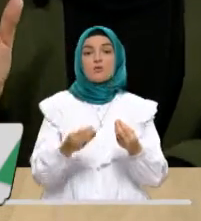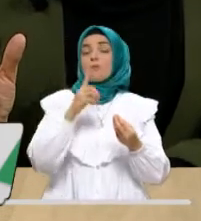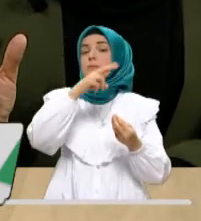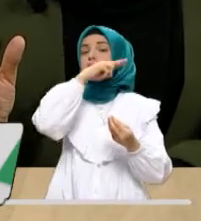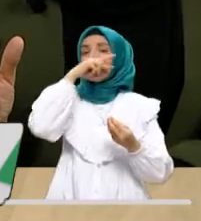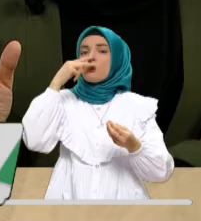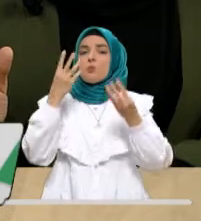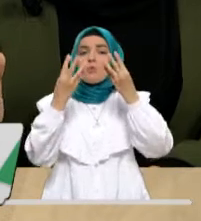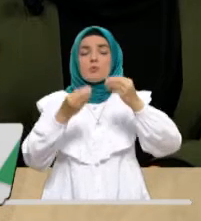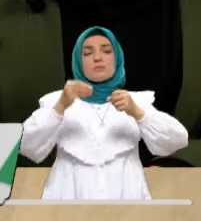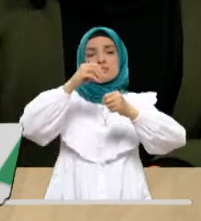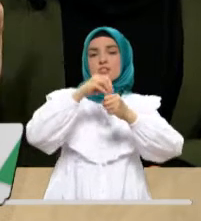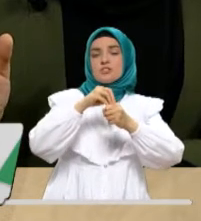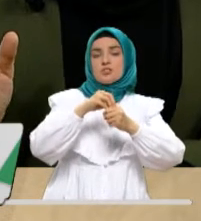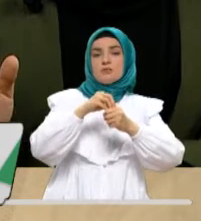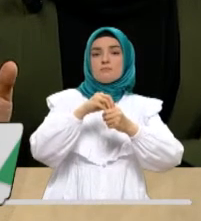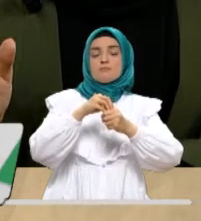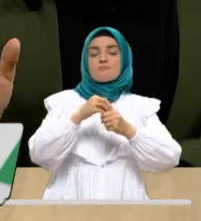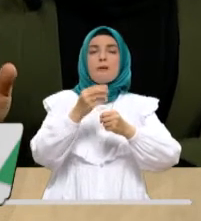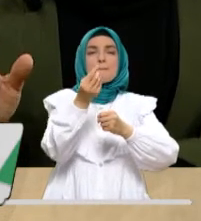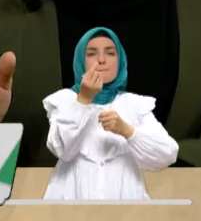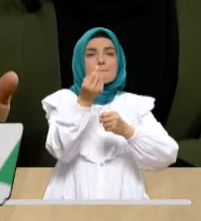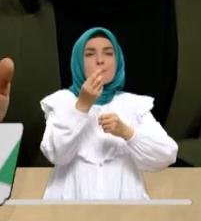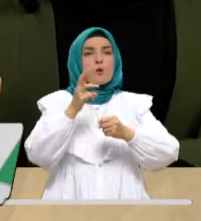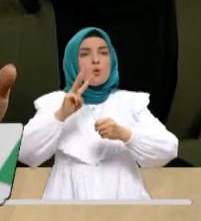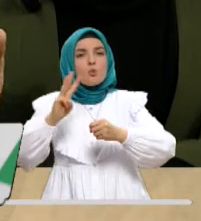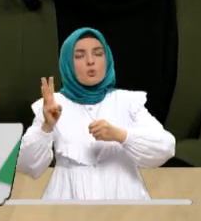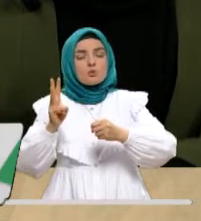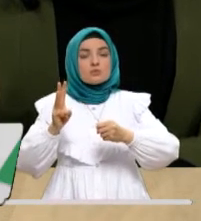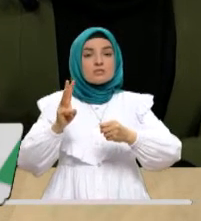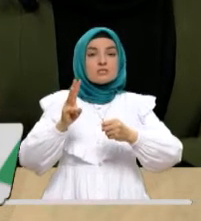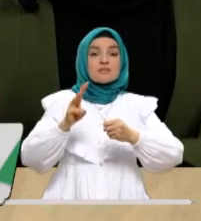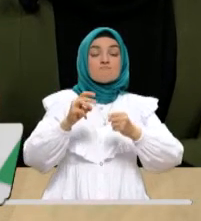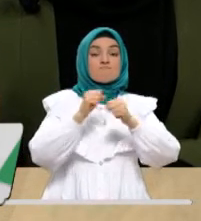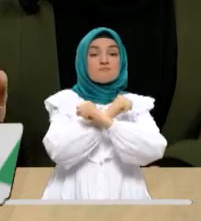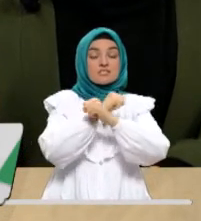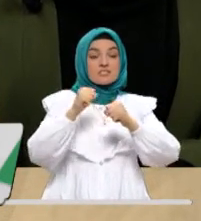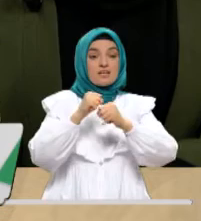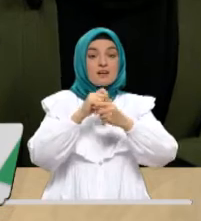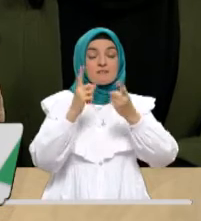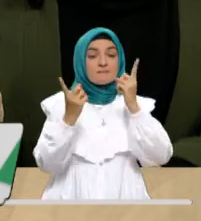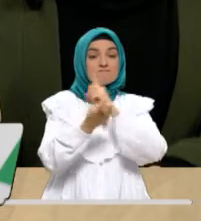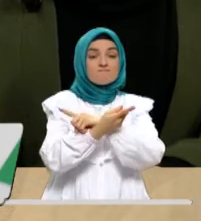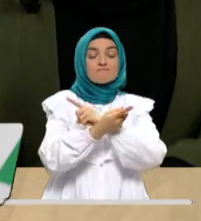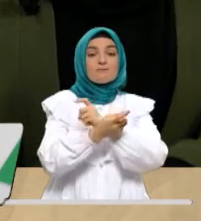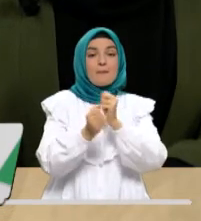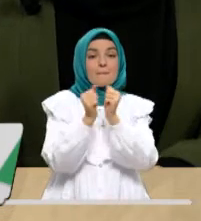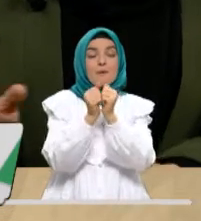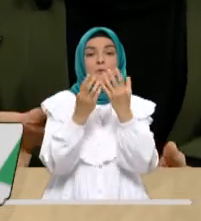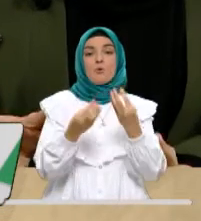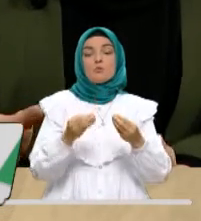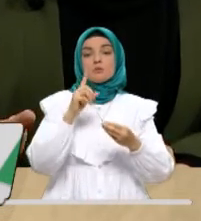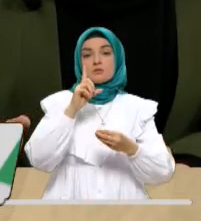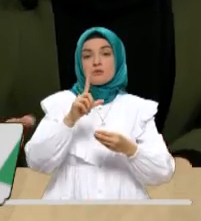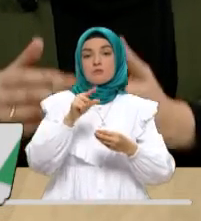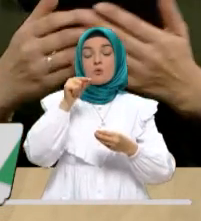kokunun oluşabilmesi için de en az minimum 30 çeşit kimyasalın bir araya gelmesi lazım. Öyle basit olmuyor bir kokunun olması. Çünkü